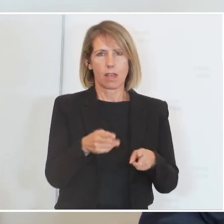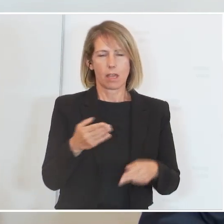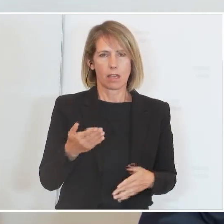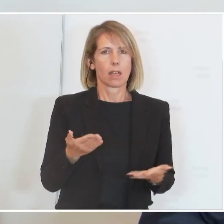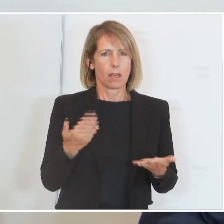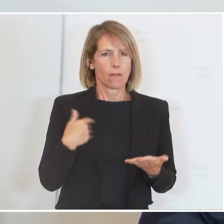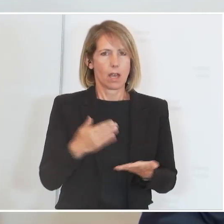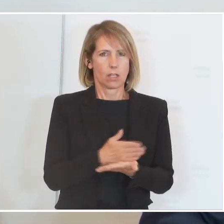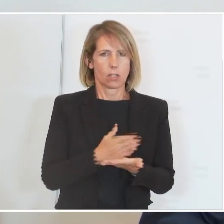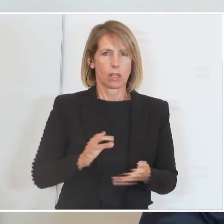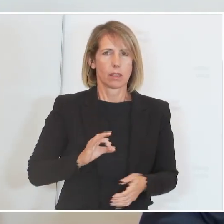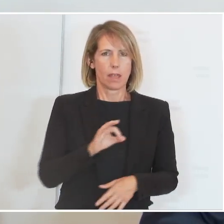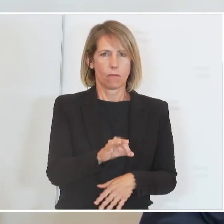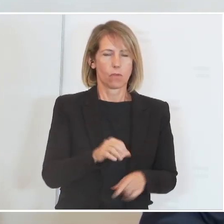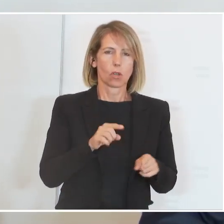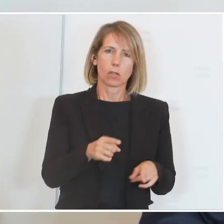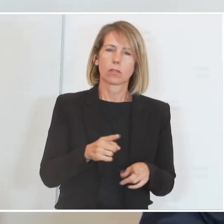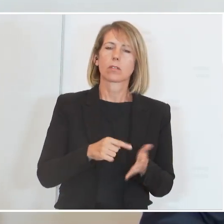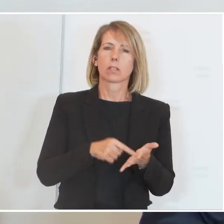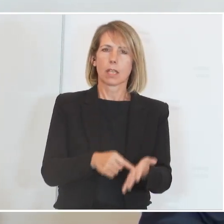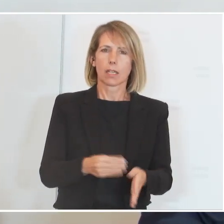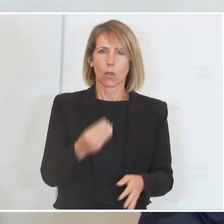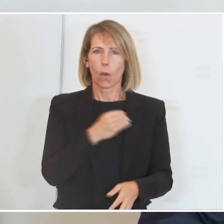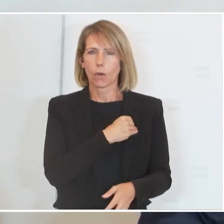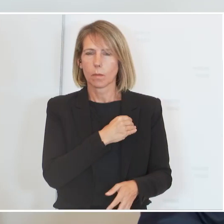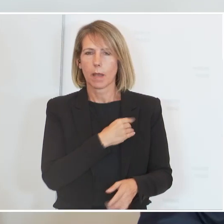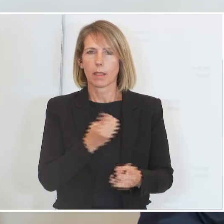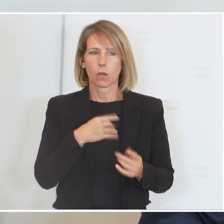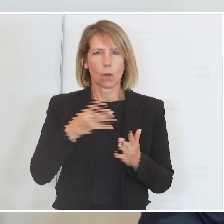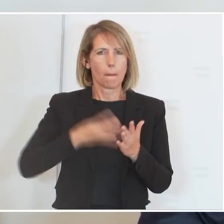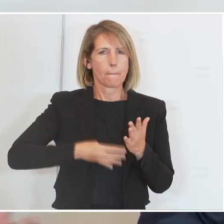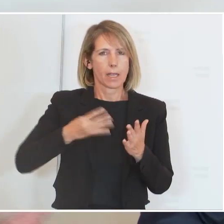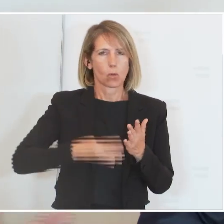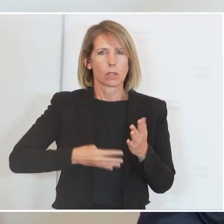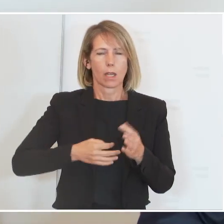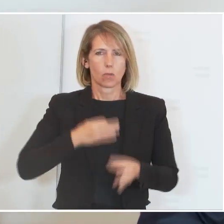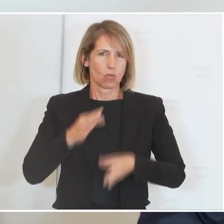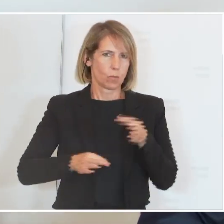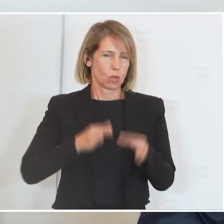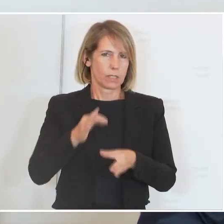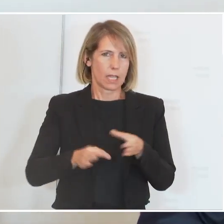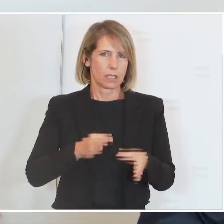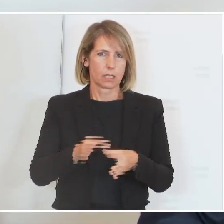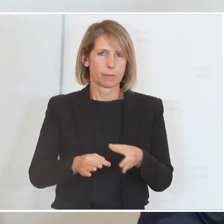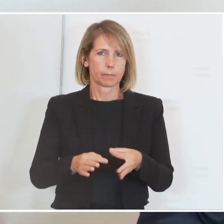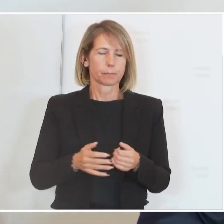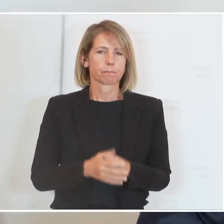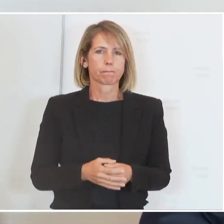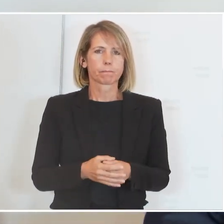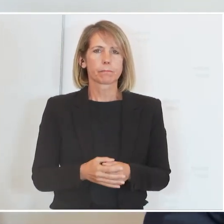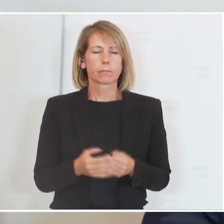liegen. Das zeigt eben die Rückmeldungen auch aus dem Begutachtungsprozess. Als Grundlage, wie die